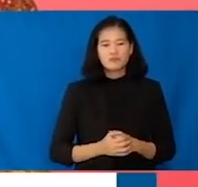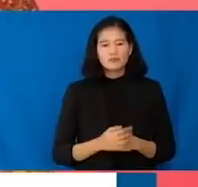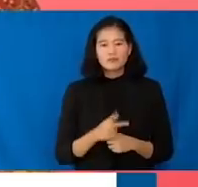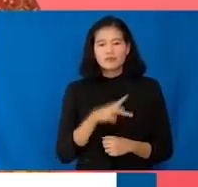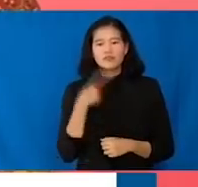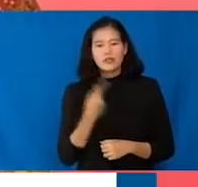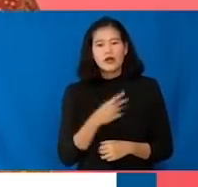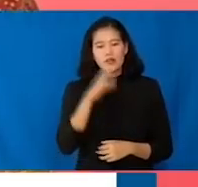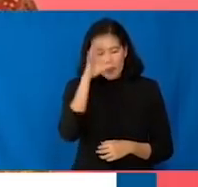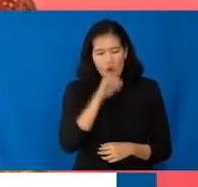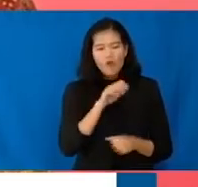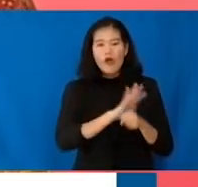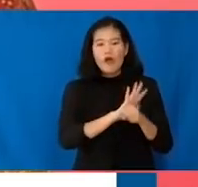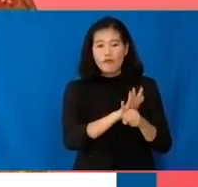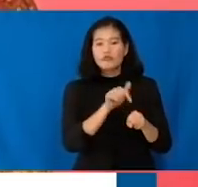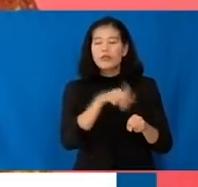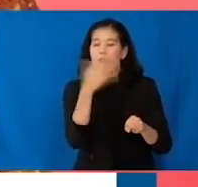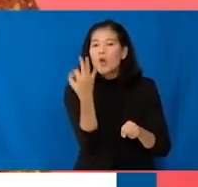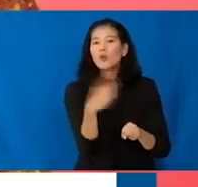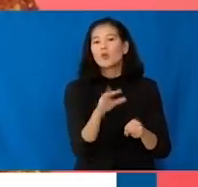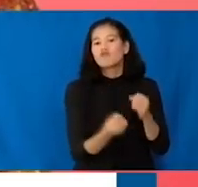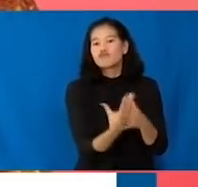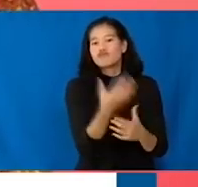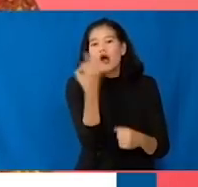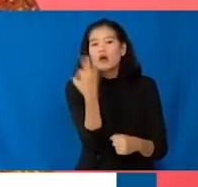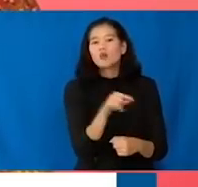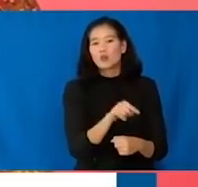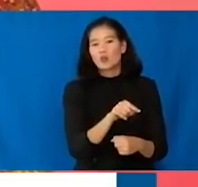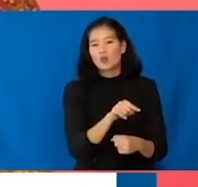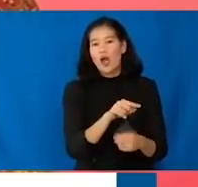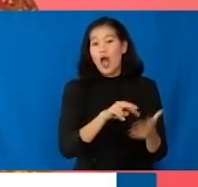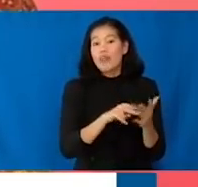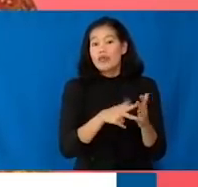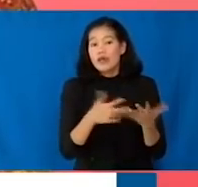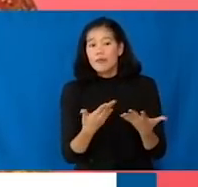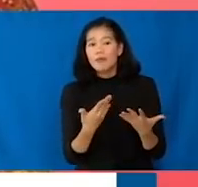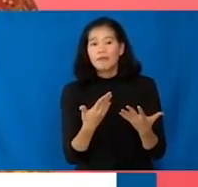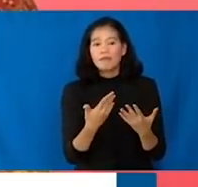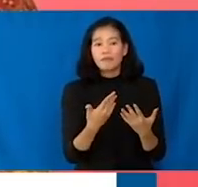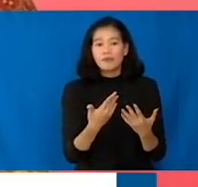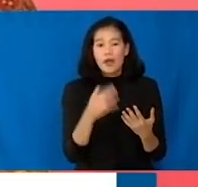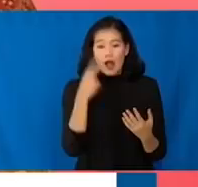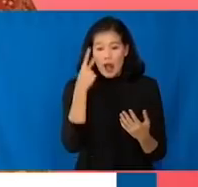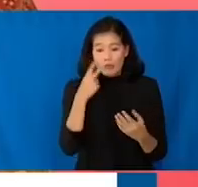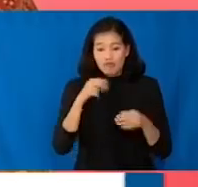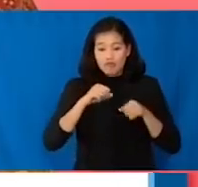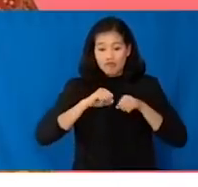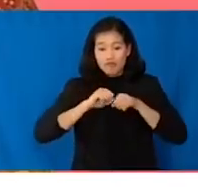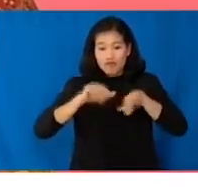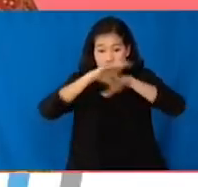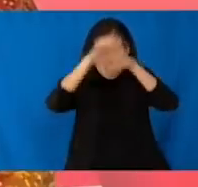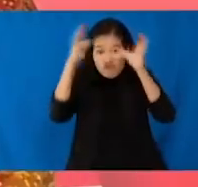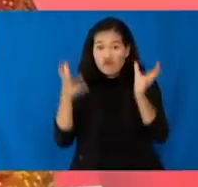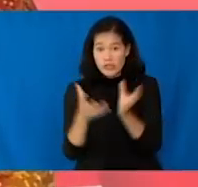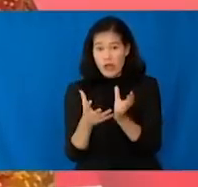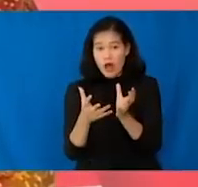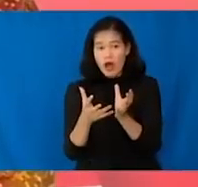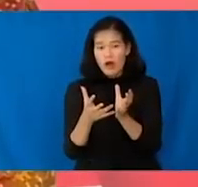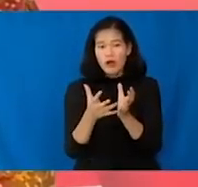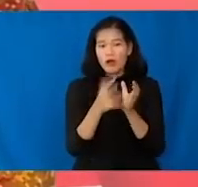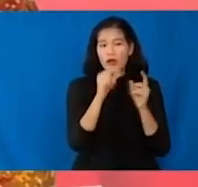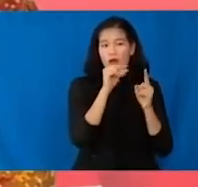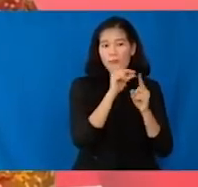Maklumi bahwa ini adalah virus yang baru Hai sehingga secara terintegrasi di seluruh dunia dibawah PBB